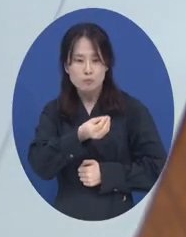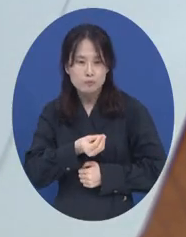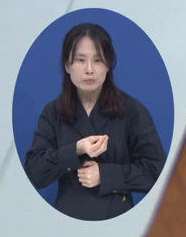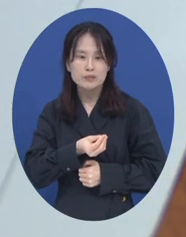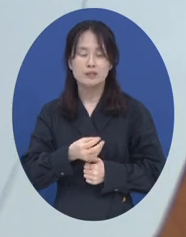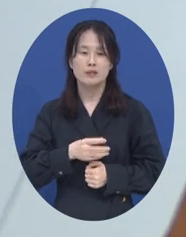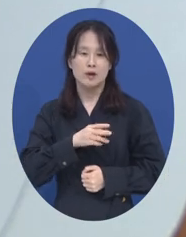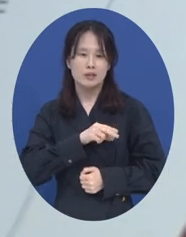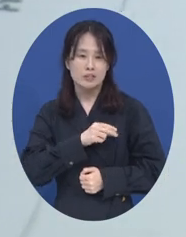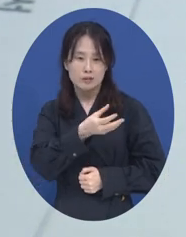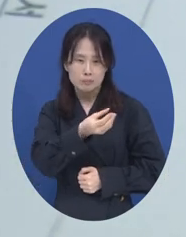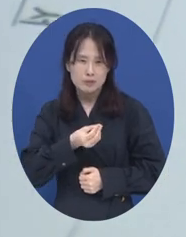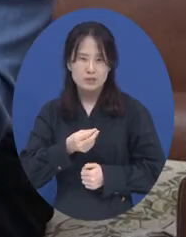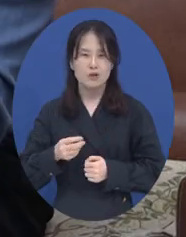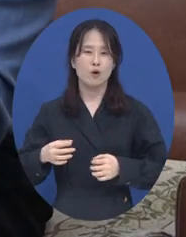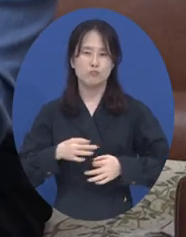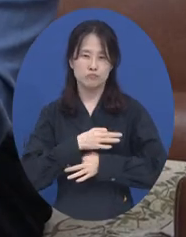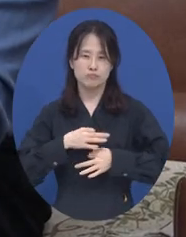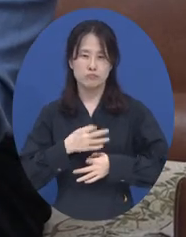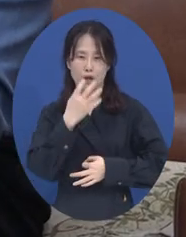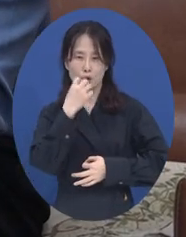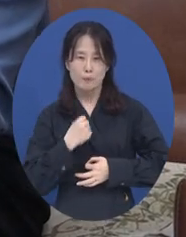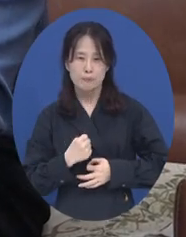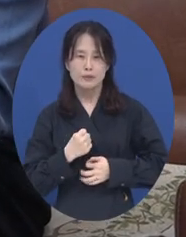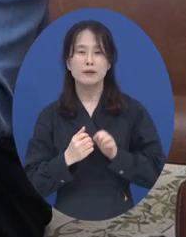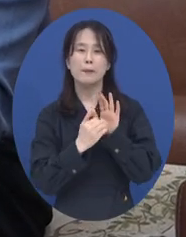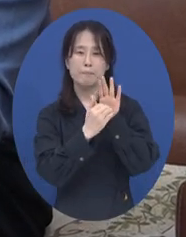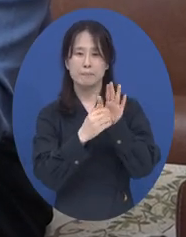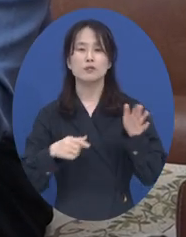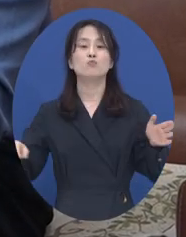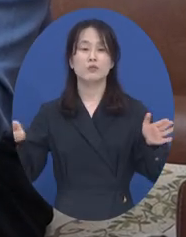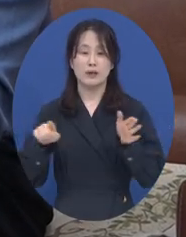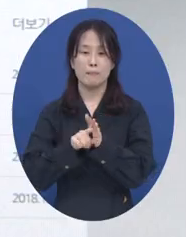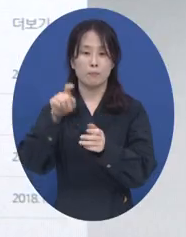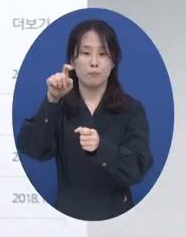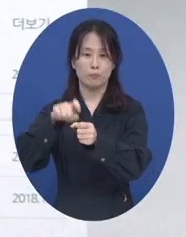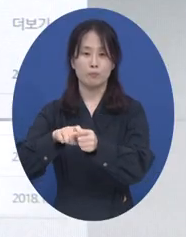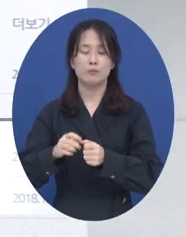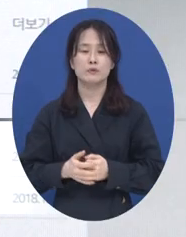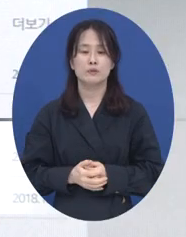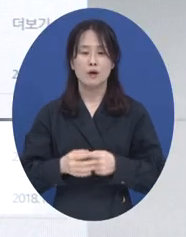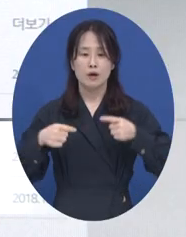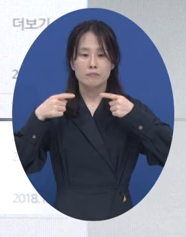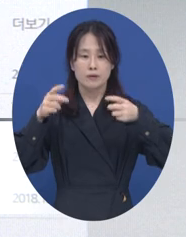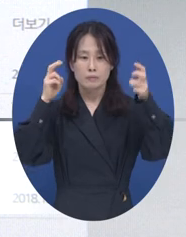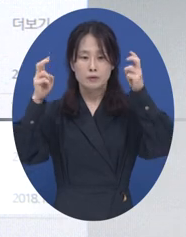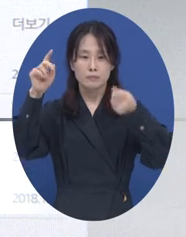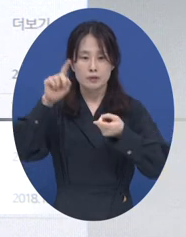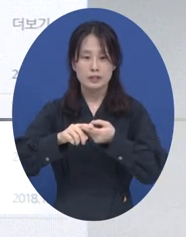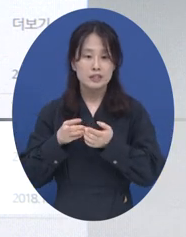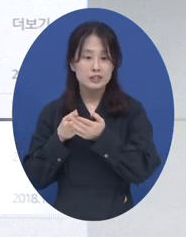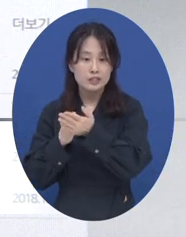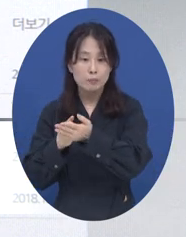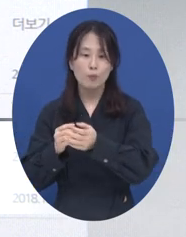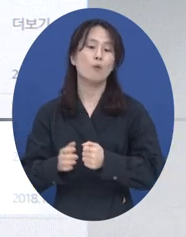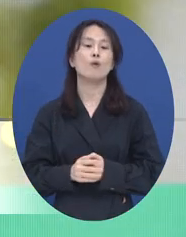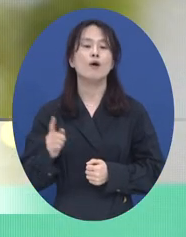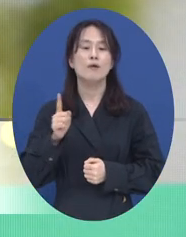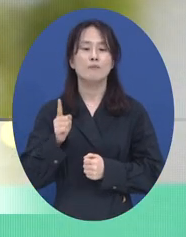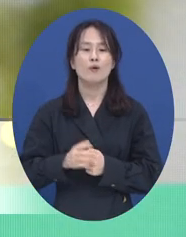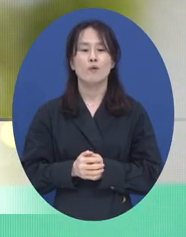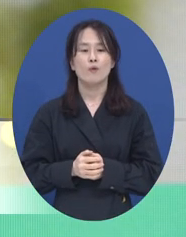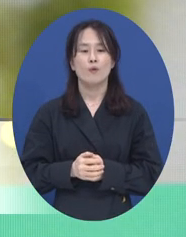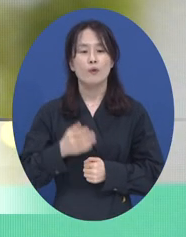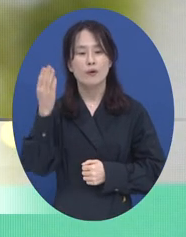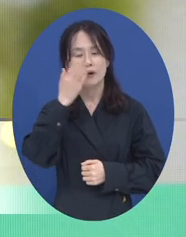불공정거래 행위로 부당 액을 챙기는 행위를 막기 위해서입니다 페이퍼 컴퍼니에 대한 제보는 경도 공익제보자 한